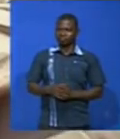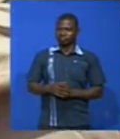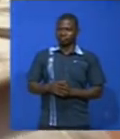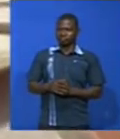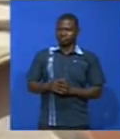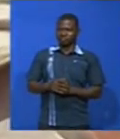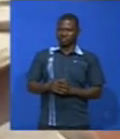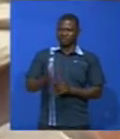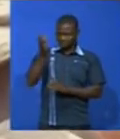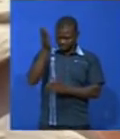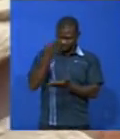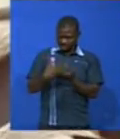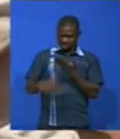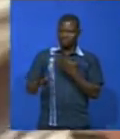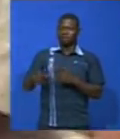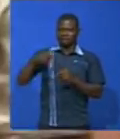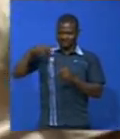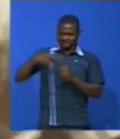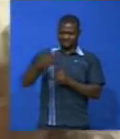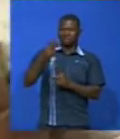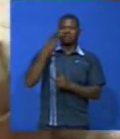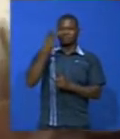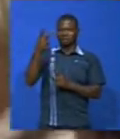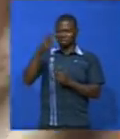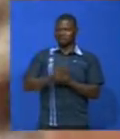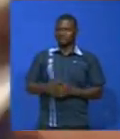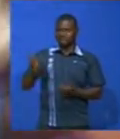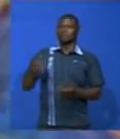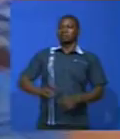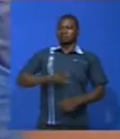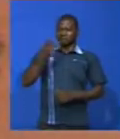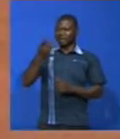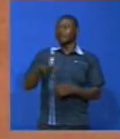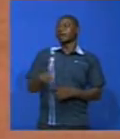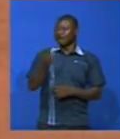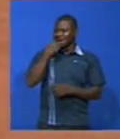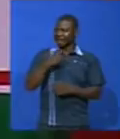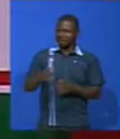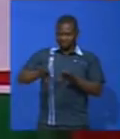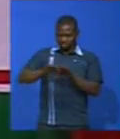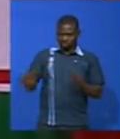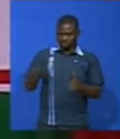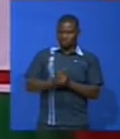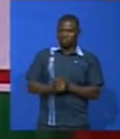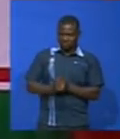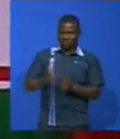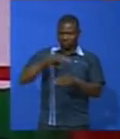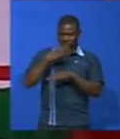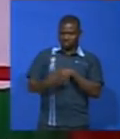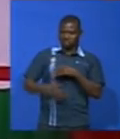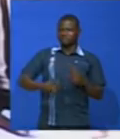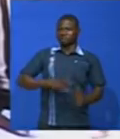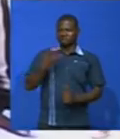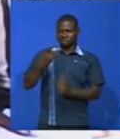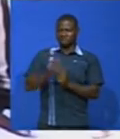Quelques coups de ciseaux et voici la campagne Mangue 2018 ainsi lancée. Une campagne au cours de laquelle